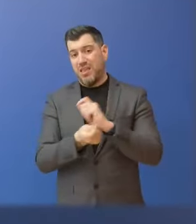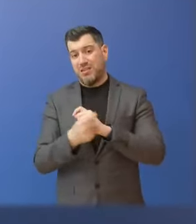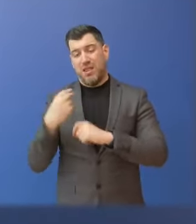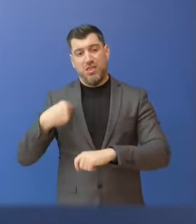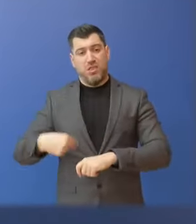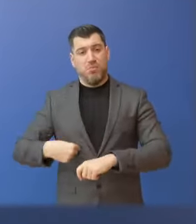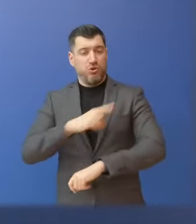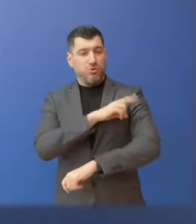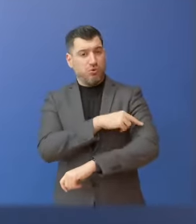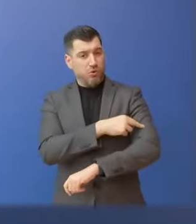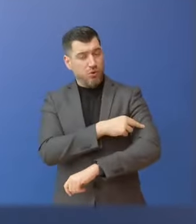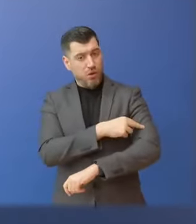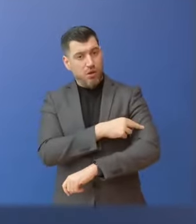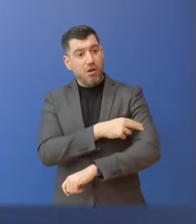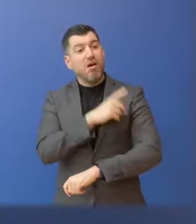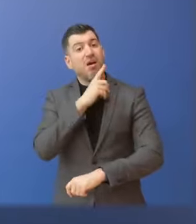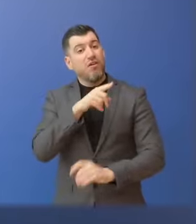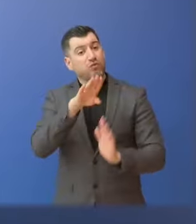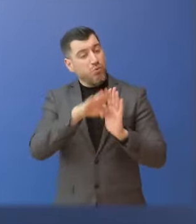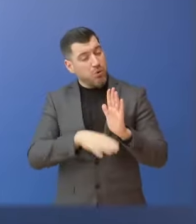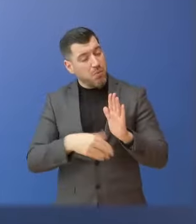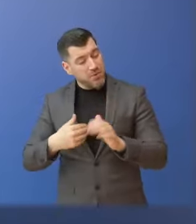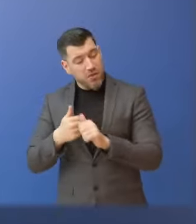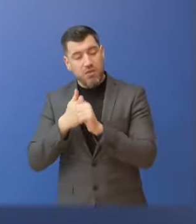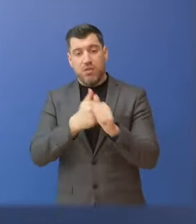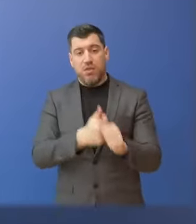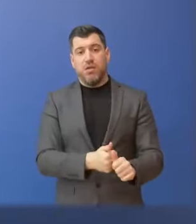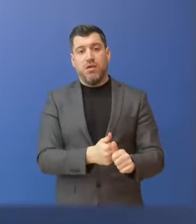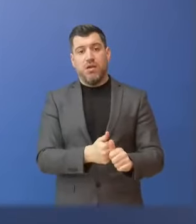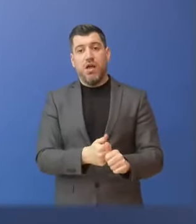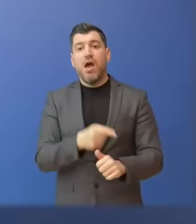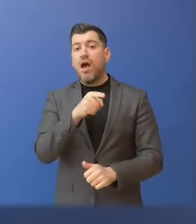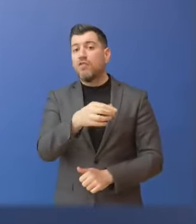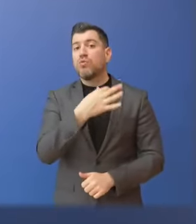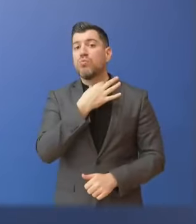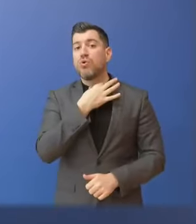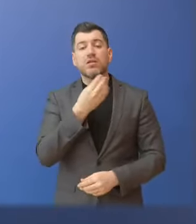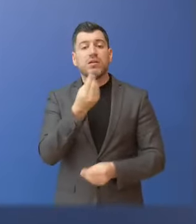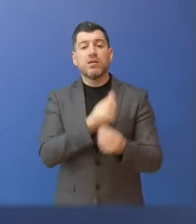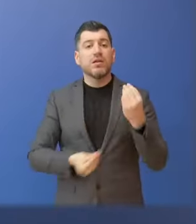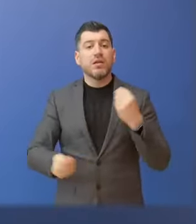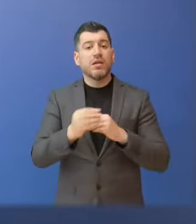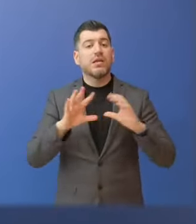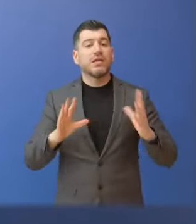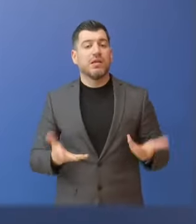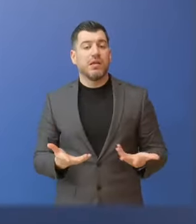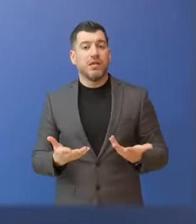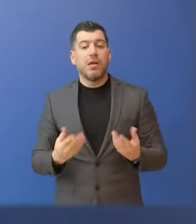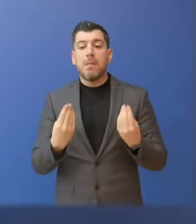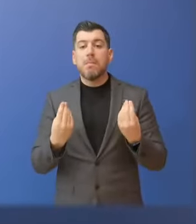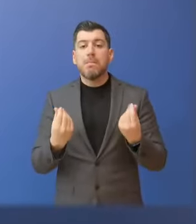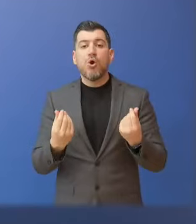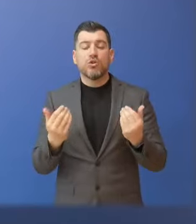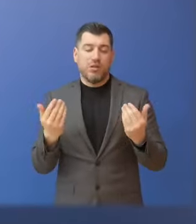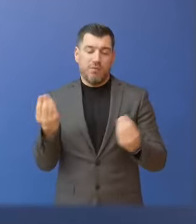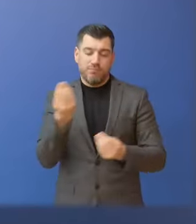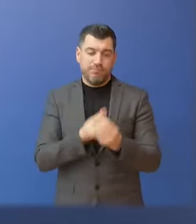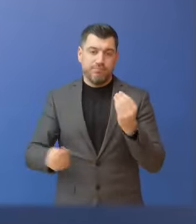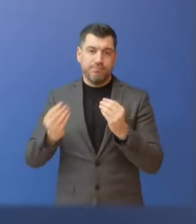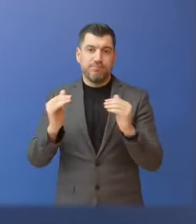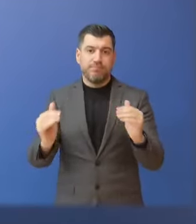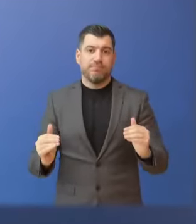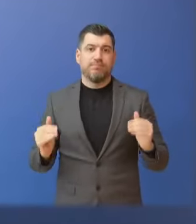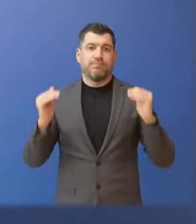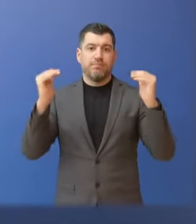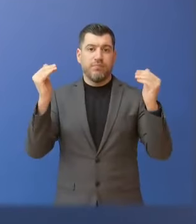που πρέπει να το εφαρμόσουμε και θα το εφαρμόσουμε αυτό το οποίο κυρίως χρειάζεται είναι καλύτερη ποιότητα της δημόσιας υγείας για τους ασθενείς